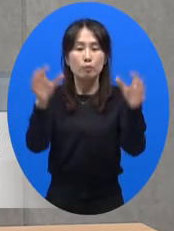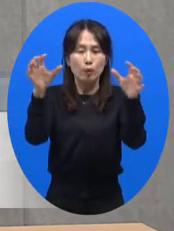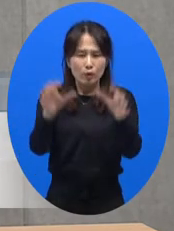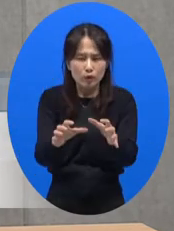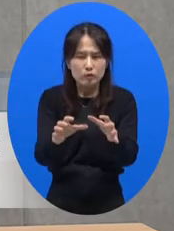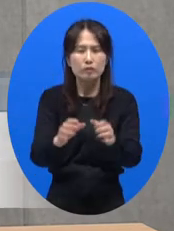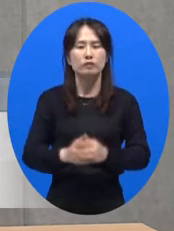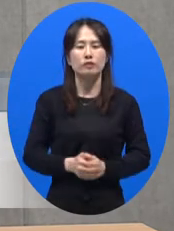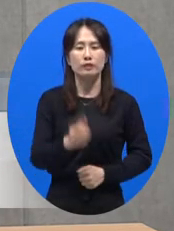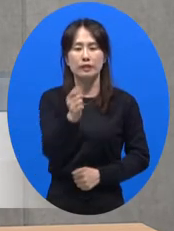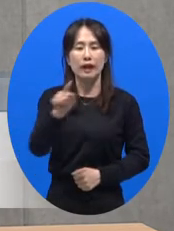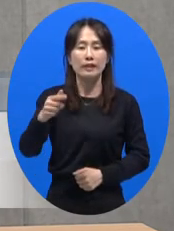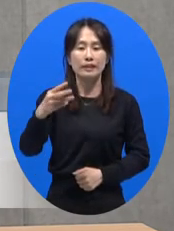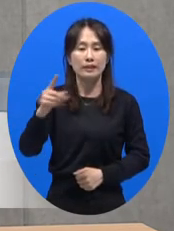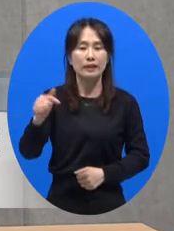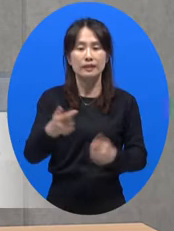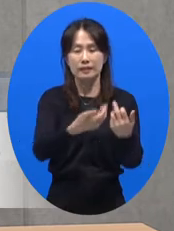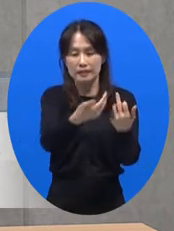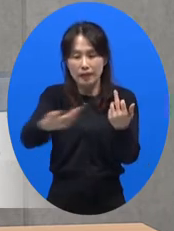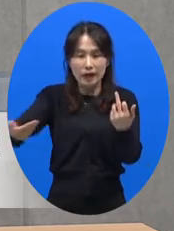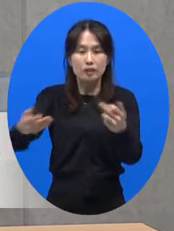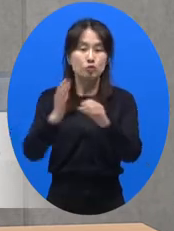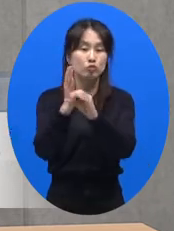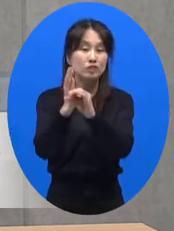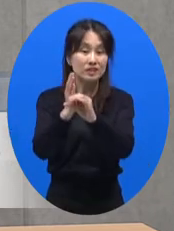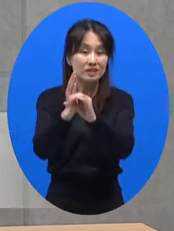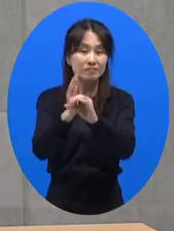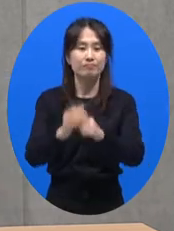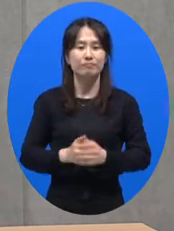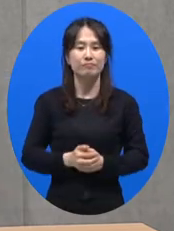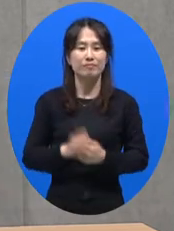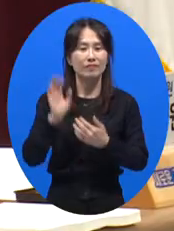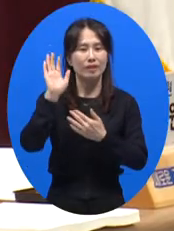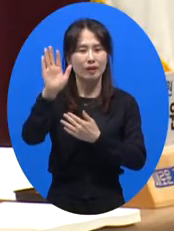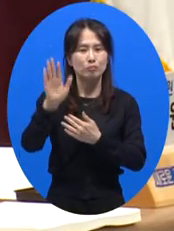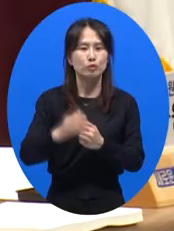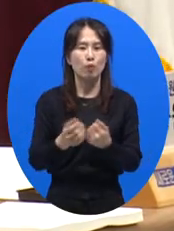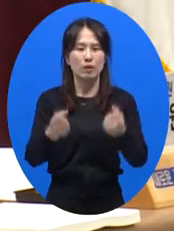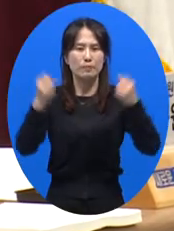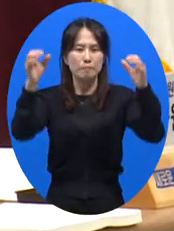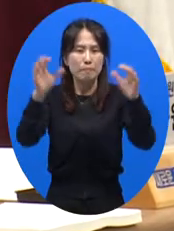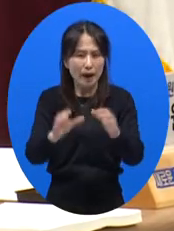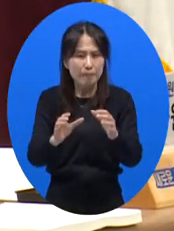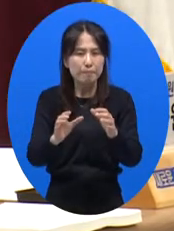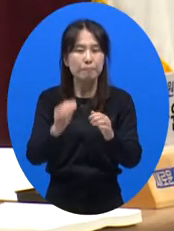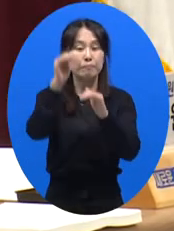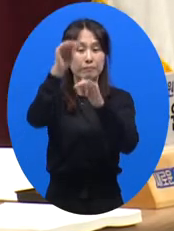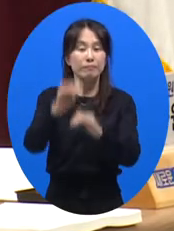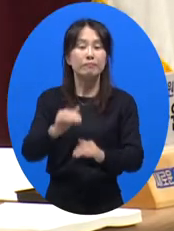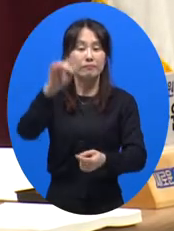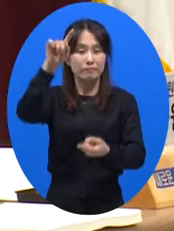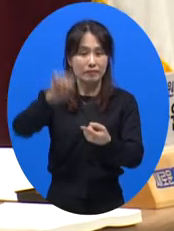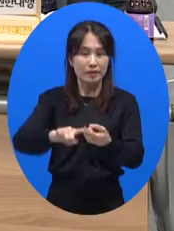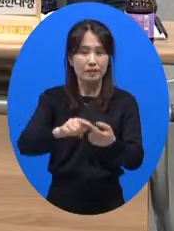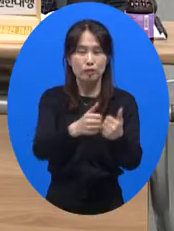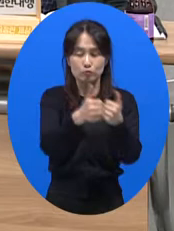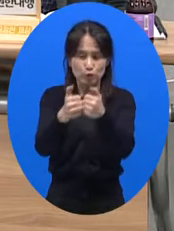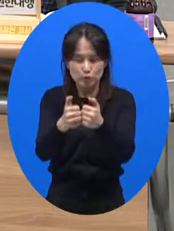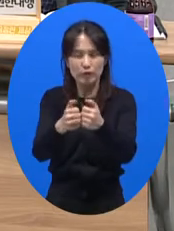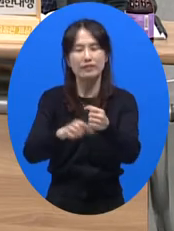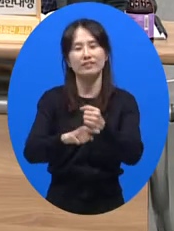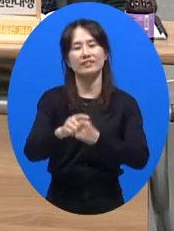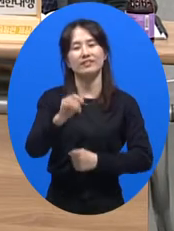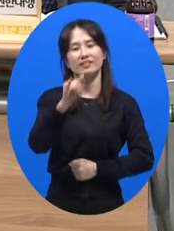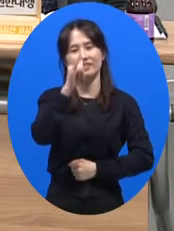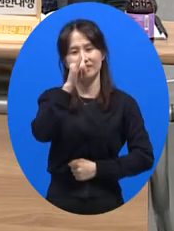그런 매력이 되있어 논의하는 특히 존 자르려고 겟습니다 이번 회의에서 양토 는 경기 포천 연천 에서